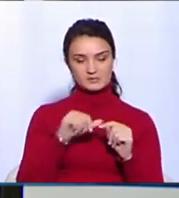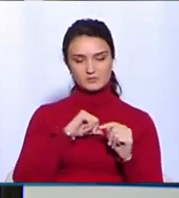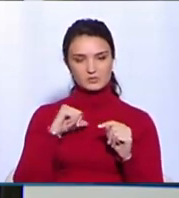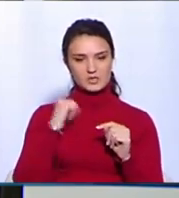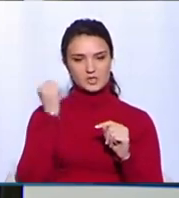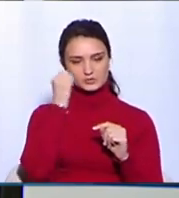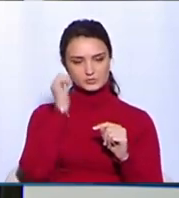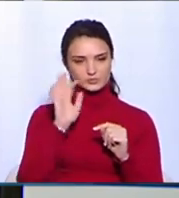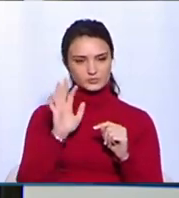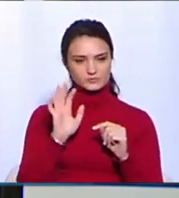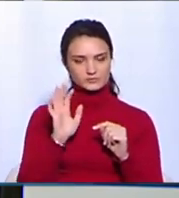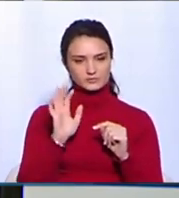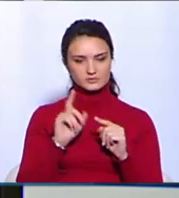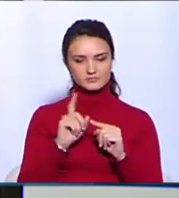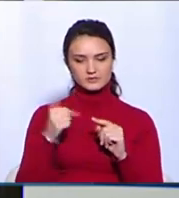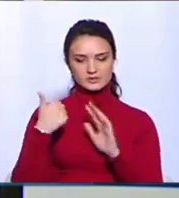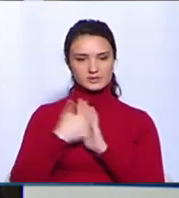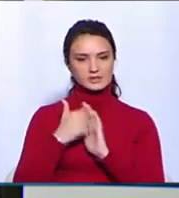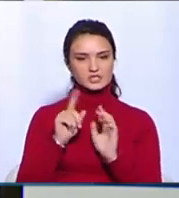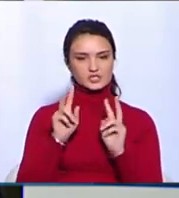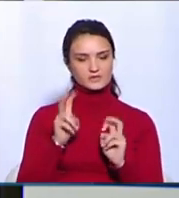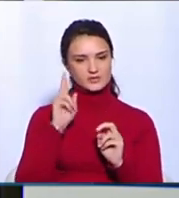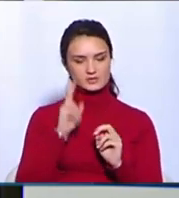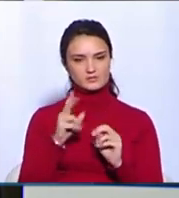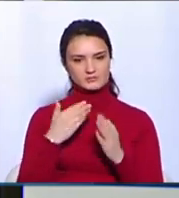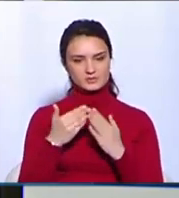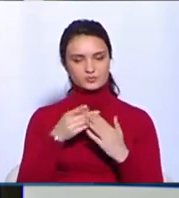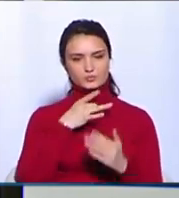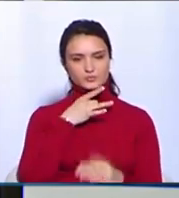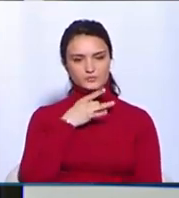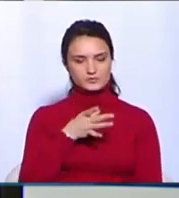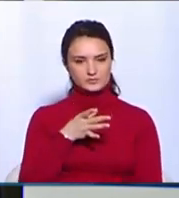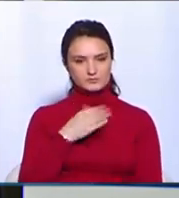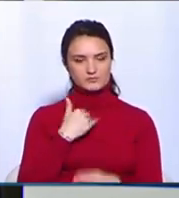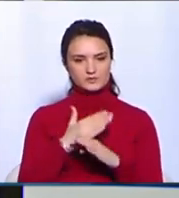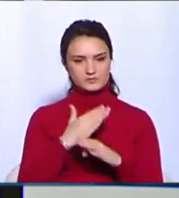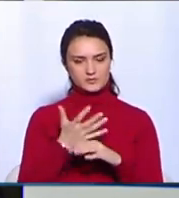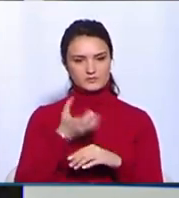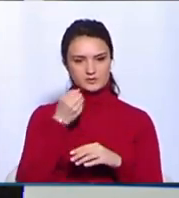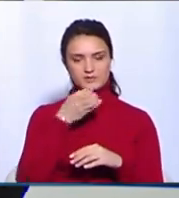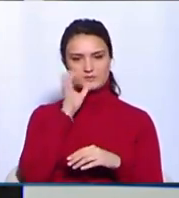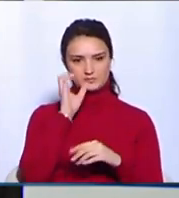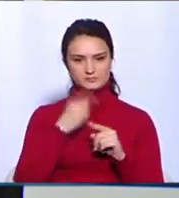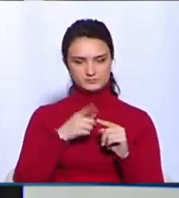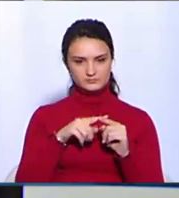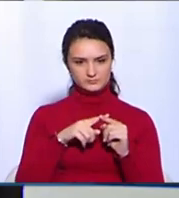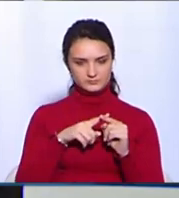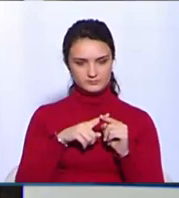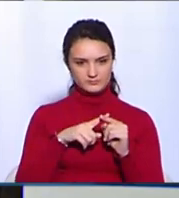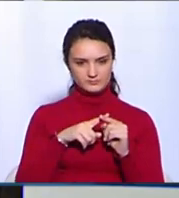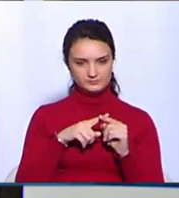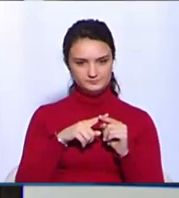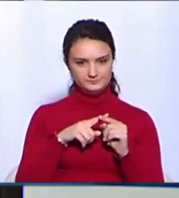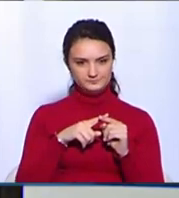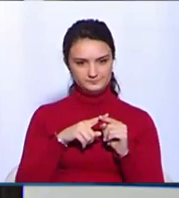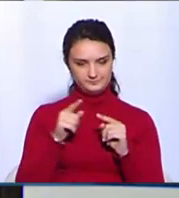აღარ ახსოვს წახალისება, რა არის წახალისება, მაგალითად, წყურვილი გამიჩდა, ავიღე, დავლიე. ის წახალისებული თუ არის,